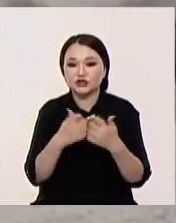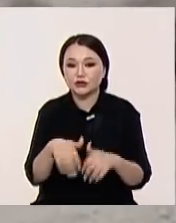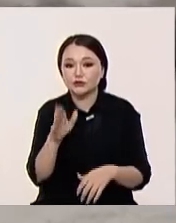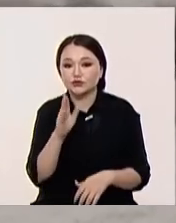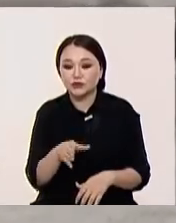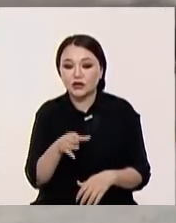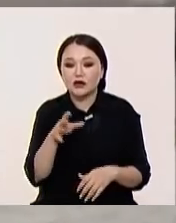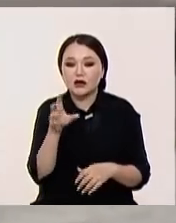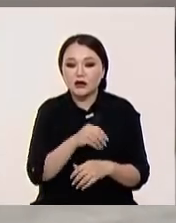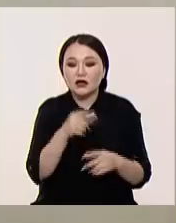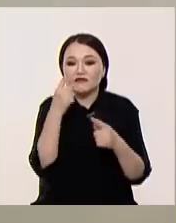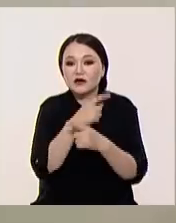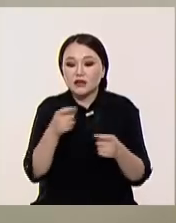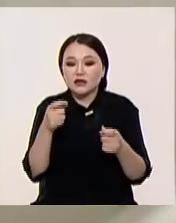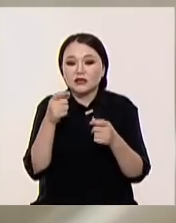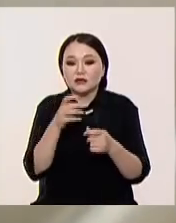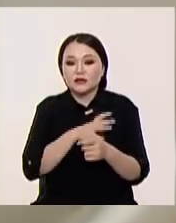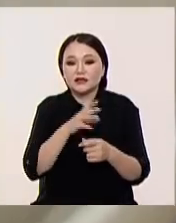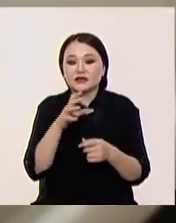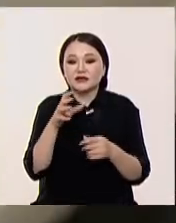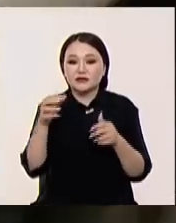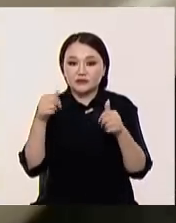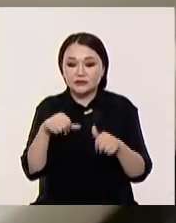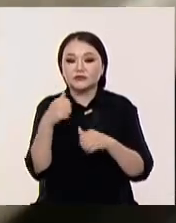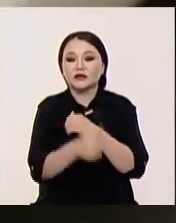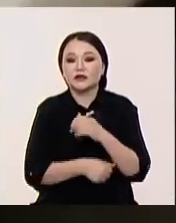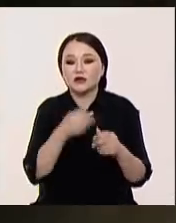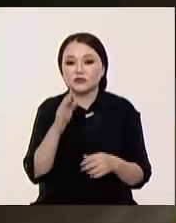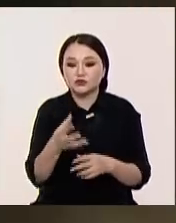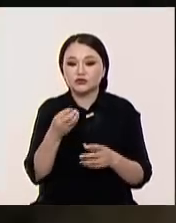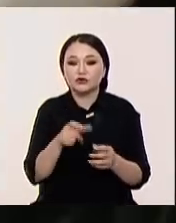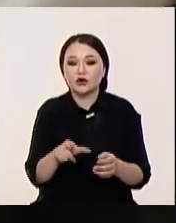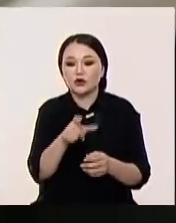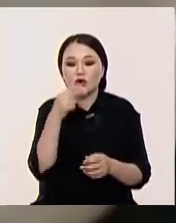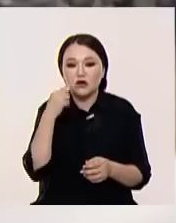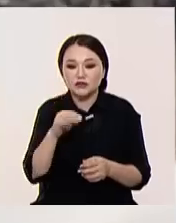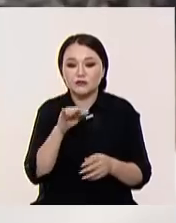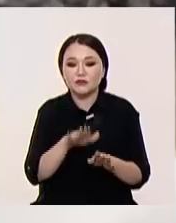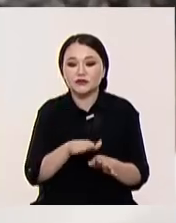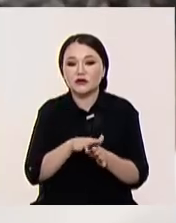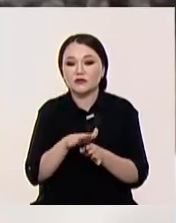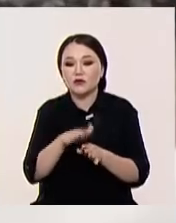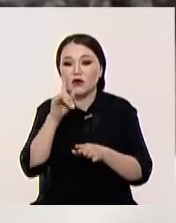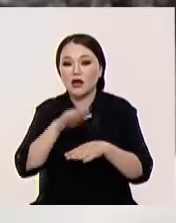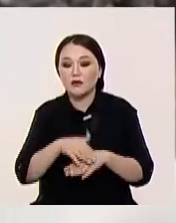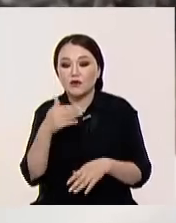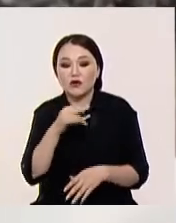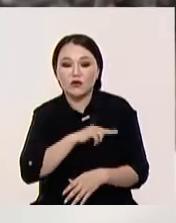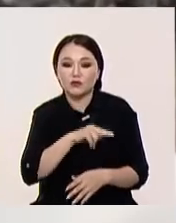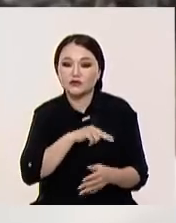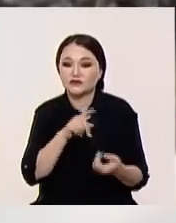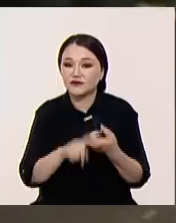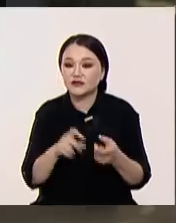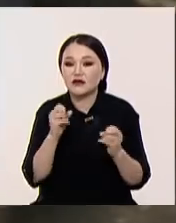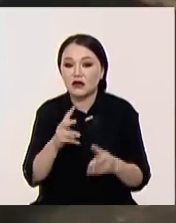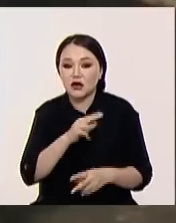Сонымен бірге бұқаралық ақпарат құралдарында жарияланған сыни материалдарды ескеріледі. Тұрғындардың жол сапасына және жергілікті атқарушы орган жұмысына берген бағалары әлеуметтік